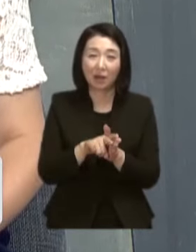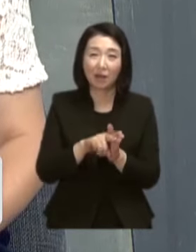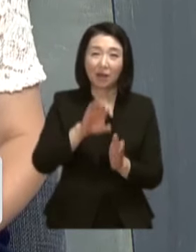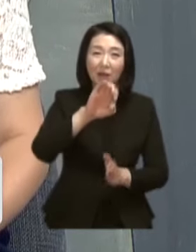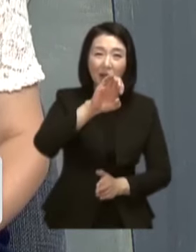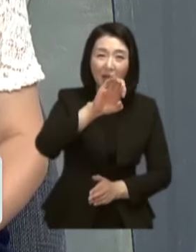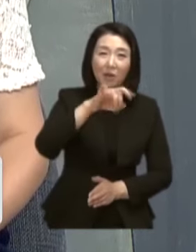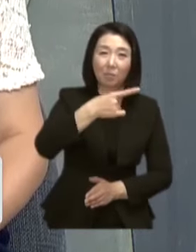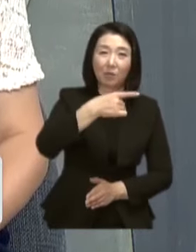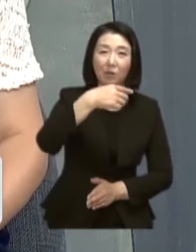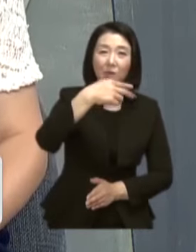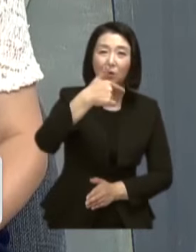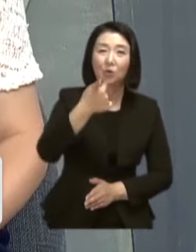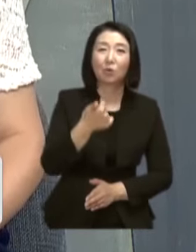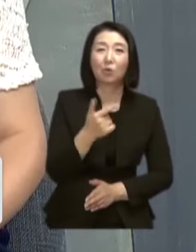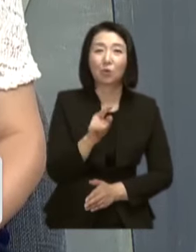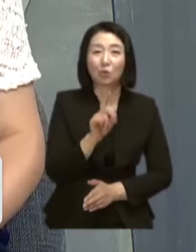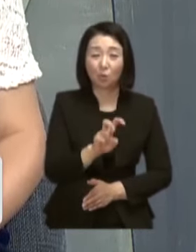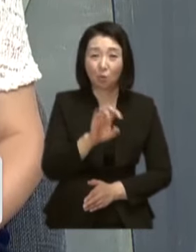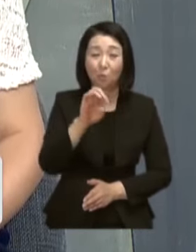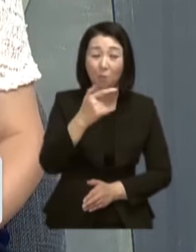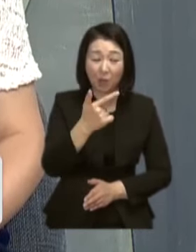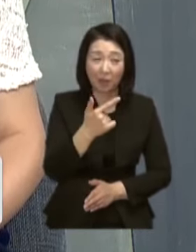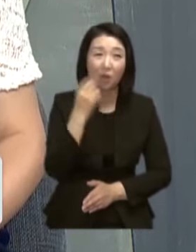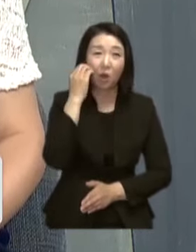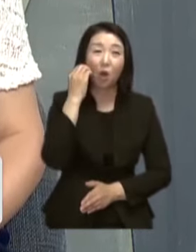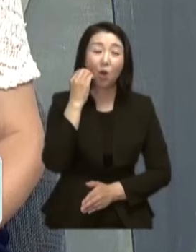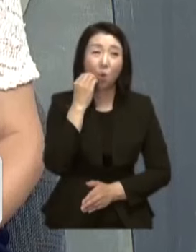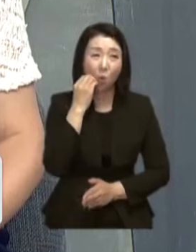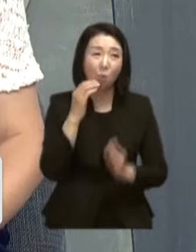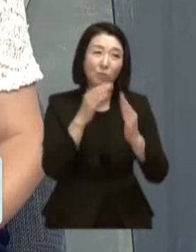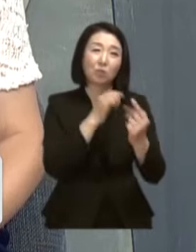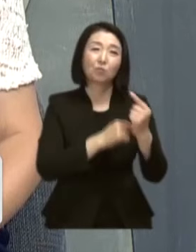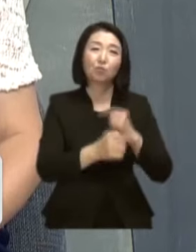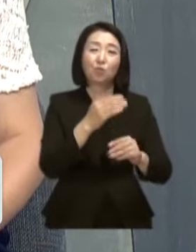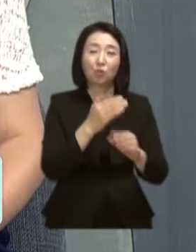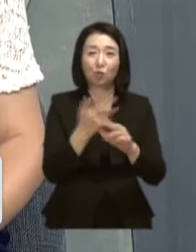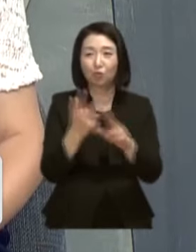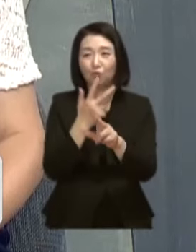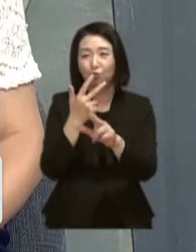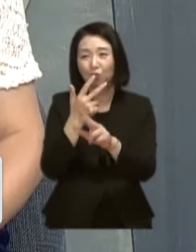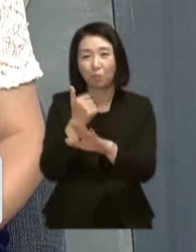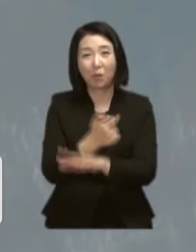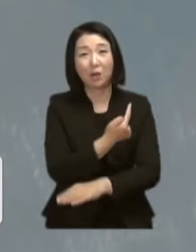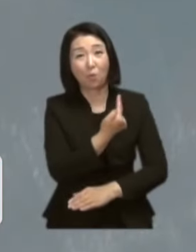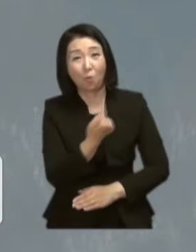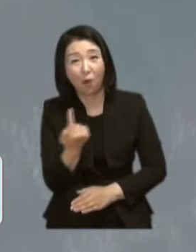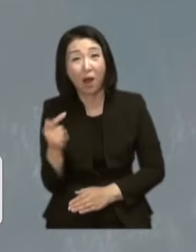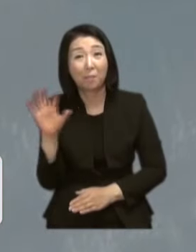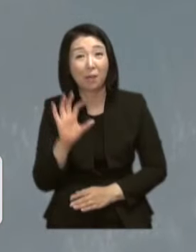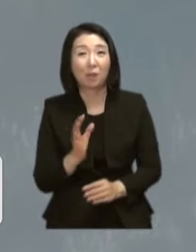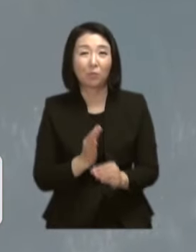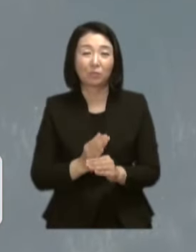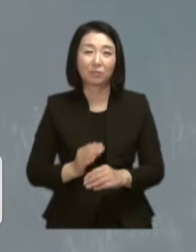푸놈펜에서 홈스테이를 하시고 또 주말이면 내려오시고 또 일을 반복하셨는데